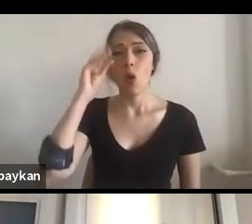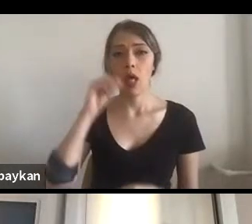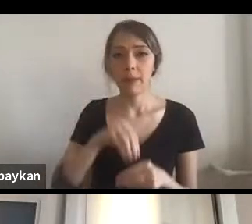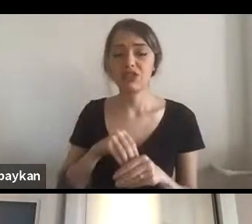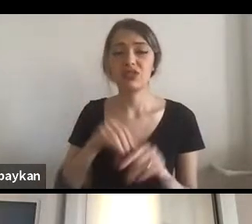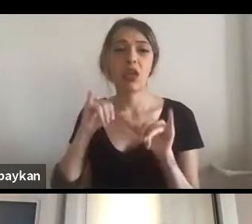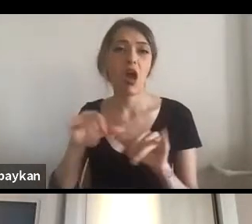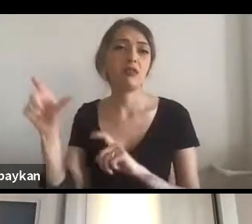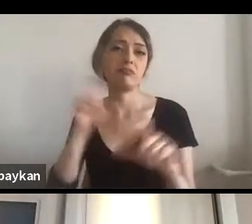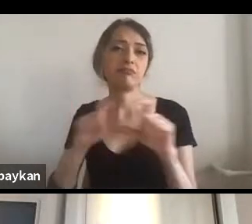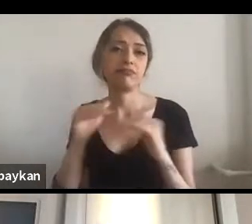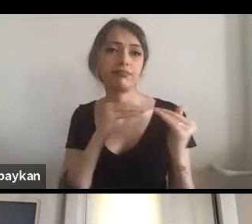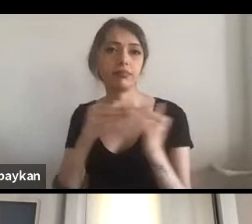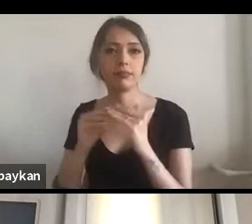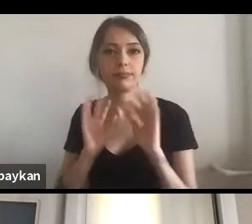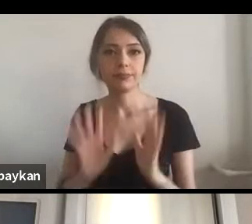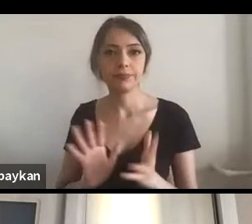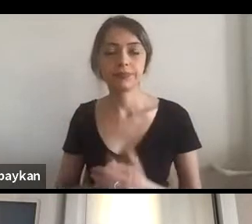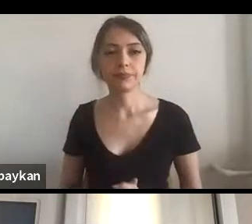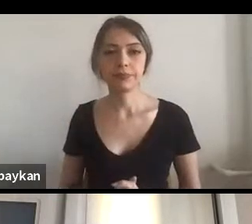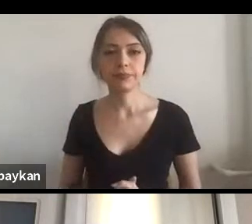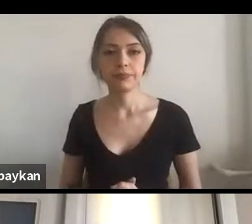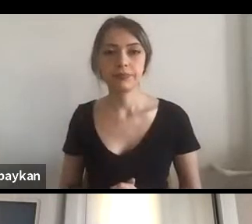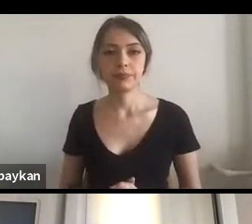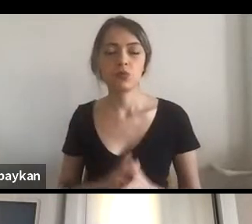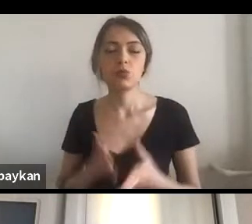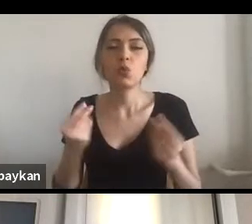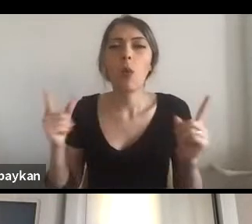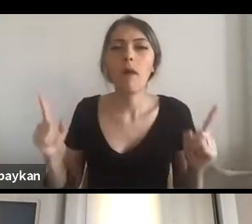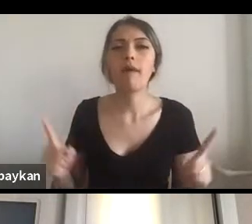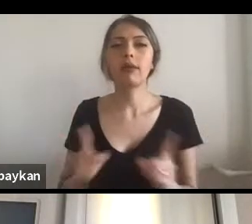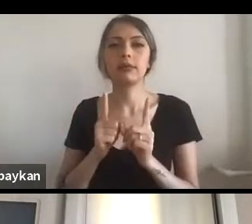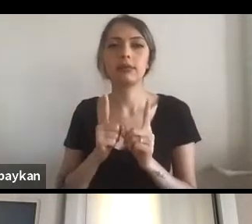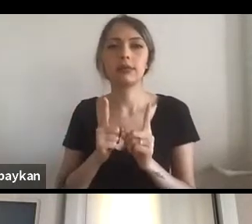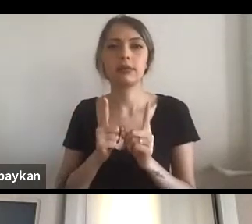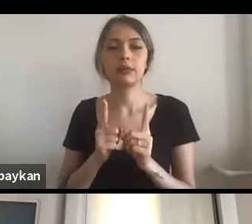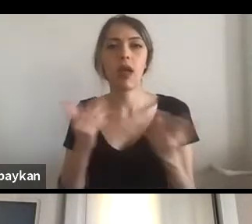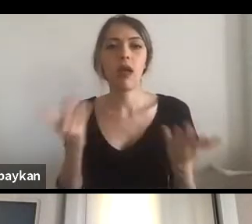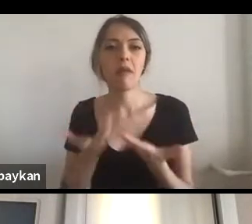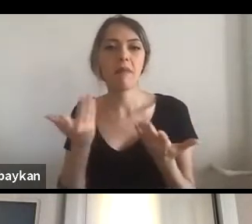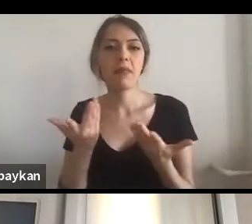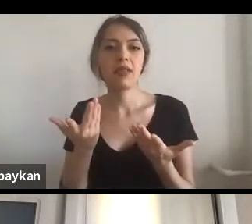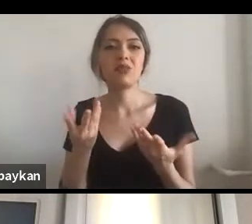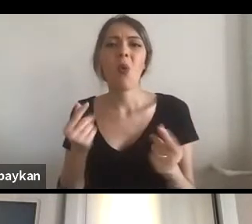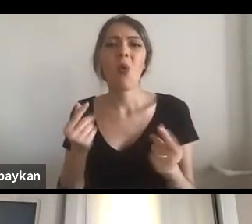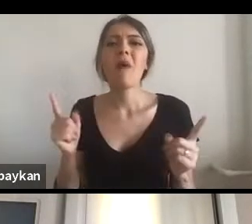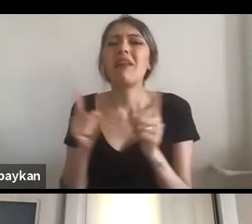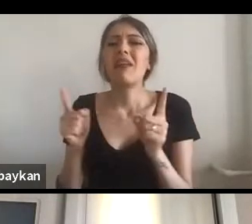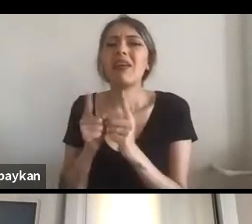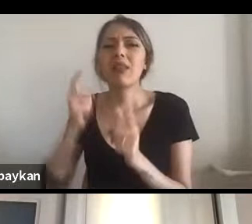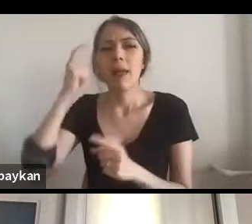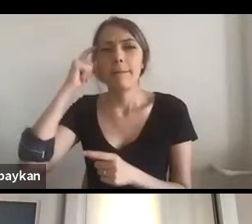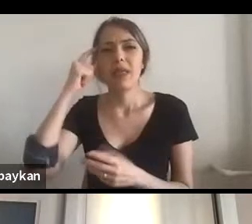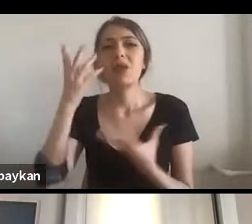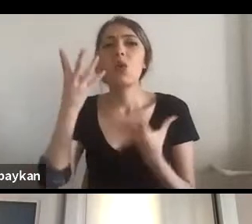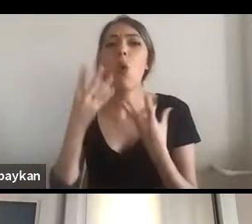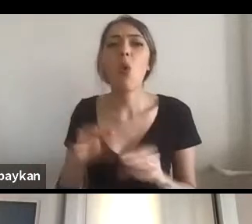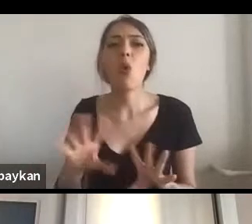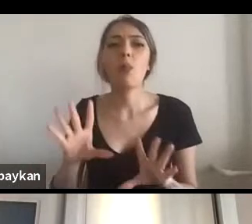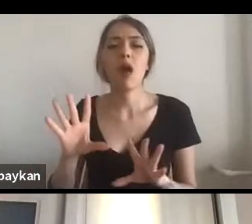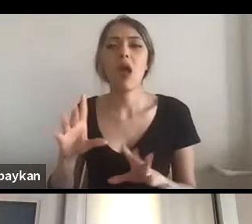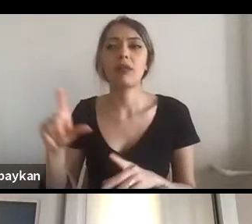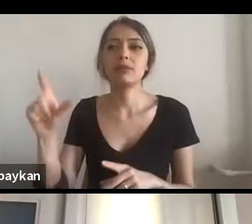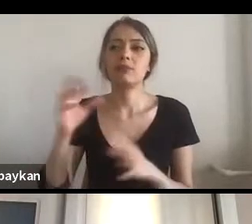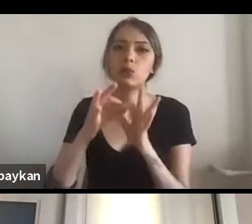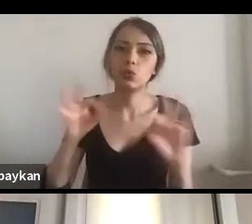konusu. Genellikle çok böyle kısa bir şekilde ya aşırı özet, içerisinde bilgi içermeyecek bir nesnel